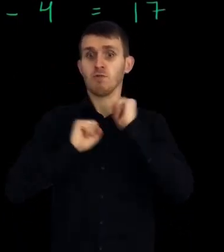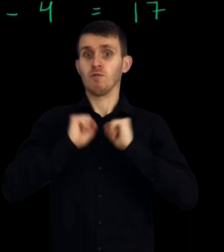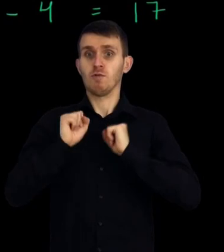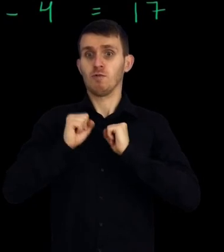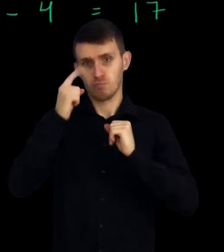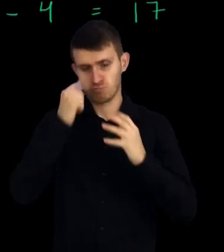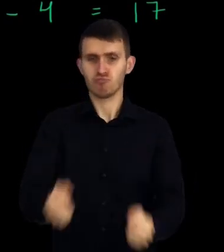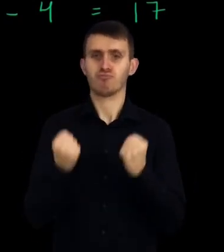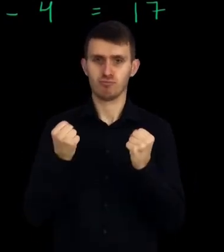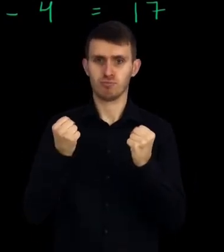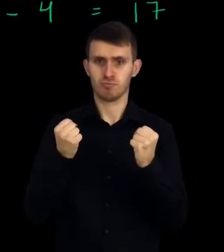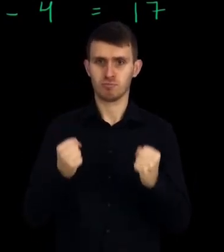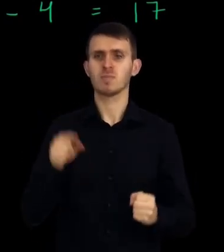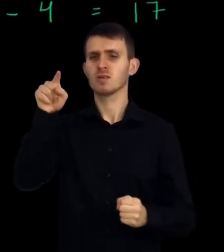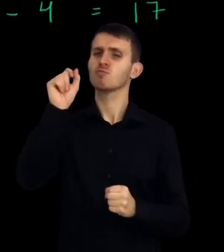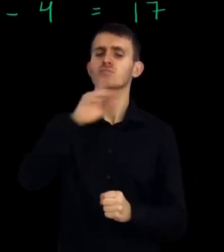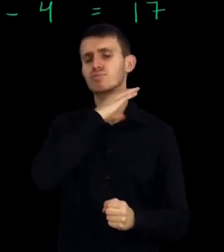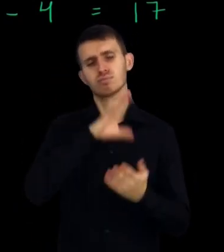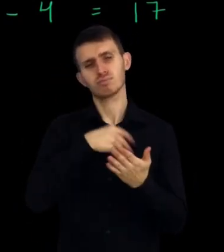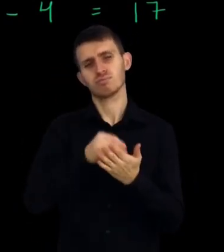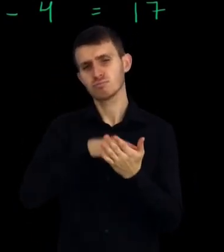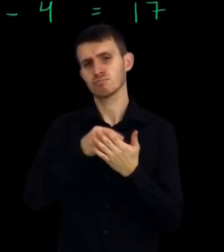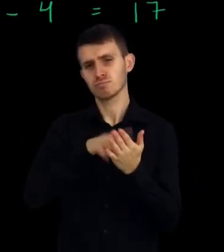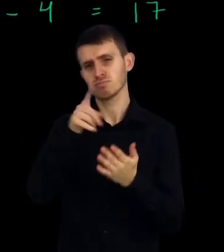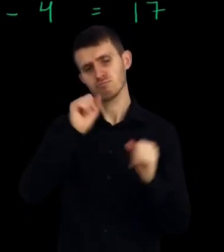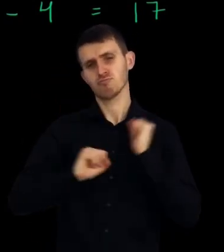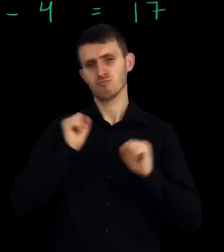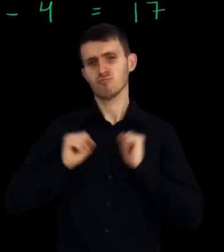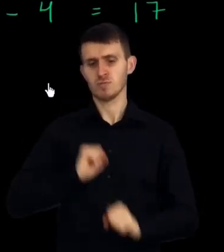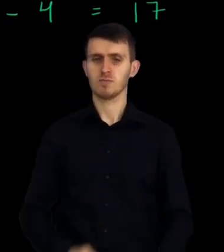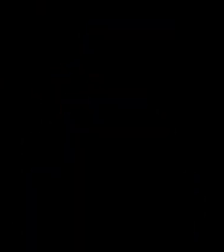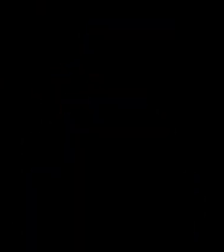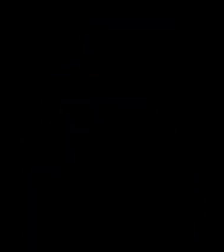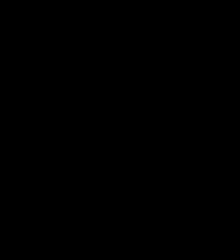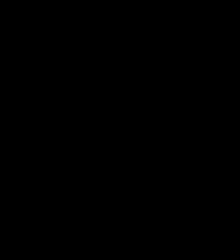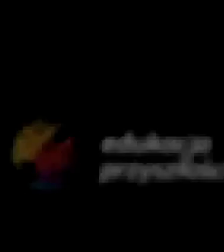zachęci was do skorzystania z modułu ćwiczeń gdzie znajdziecie bardzo wiele takich przykładów